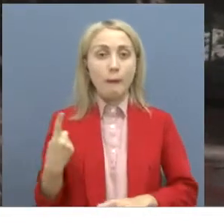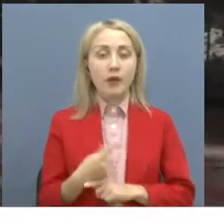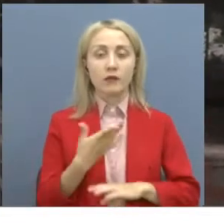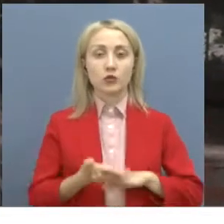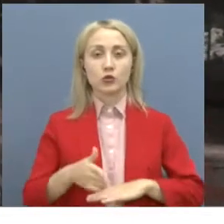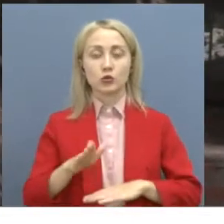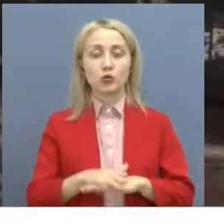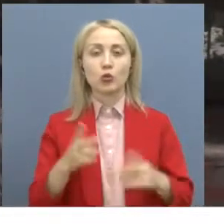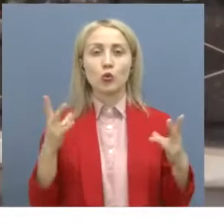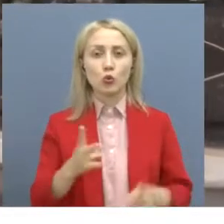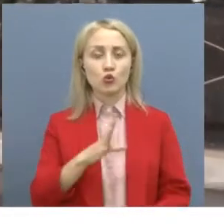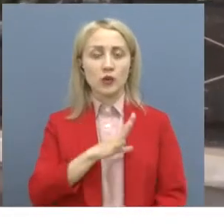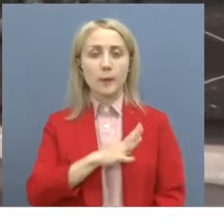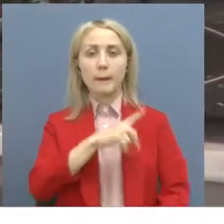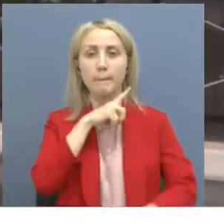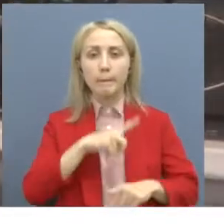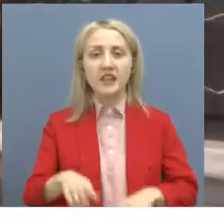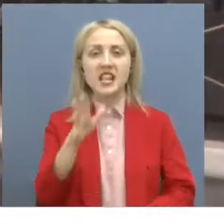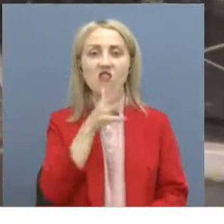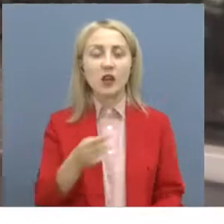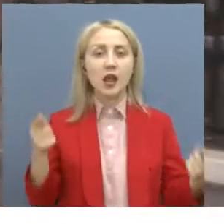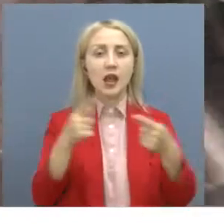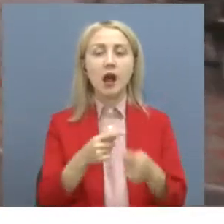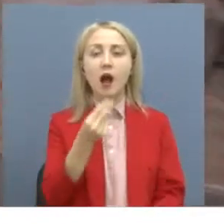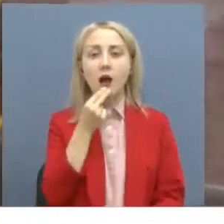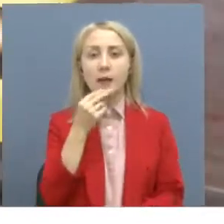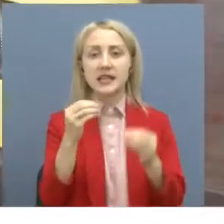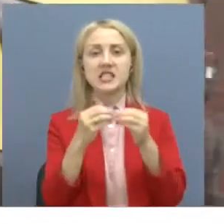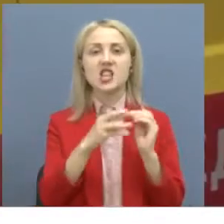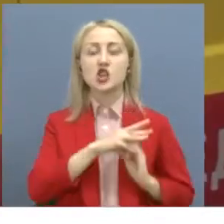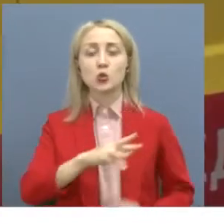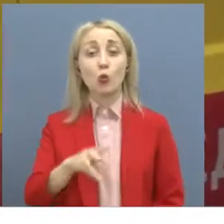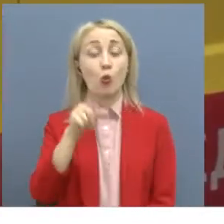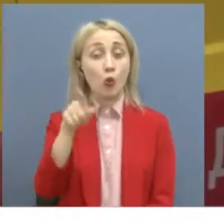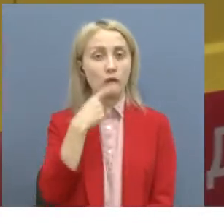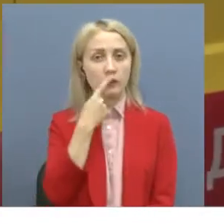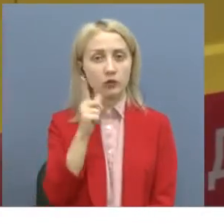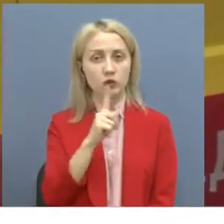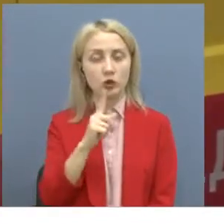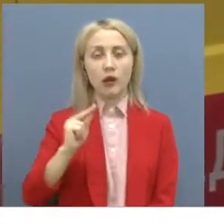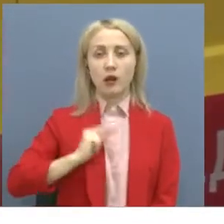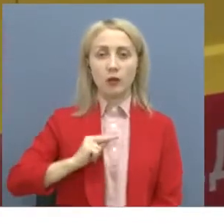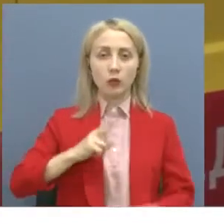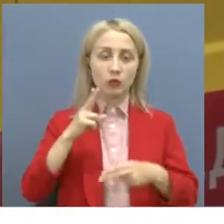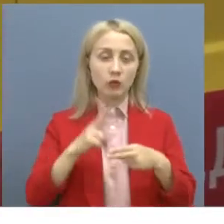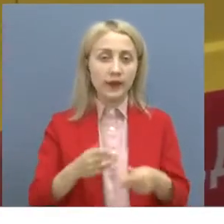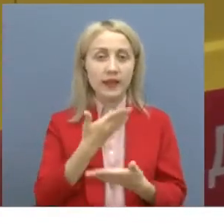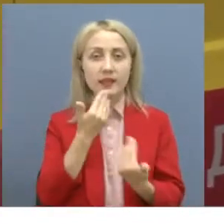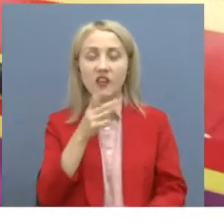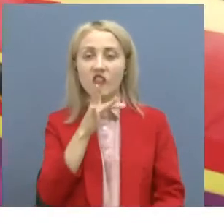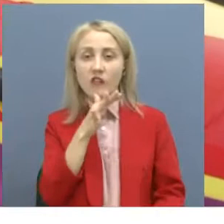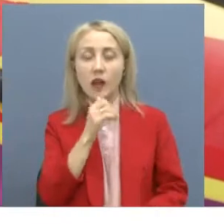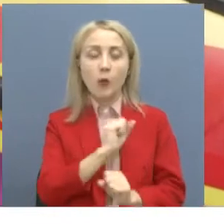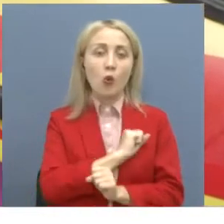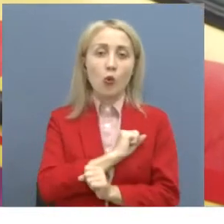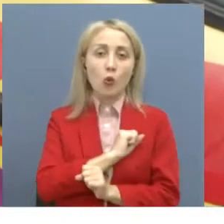10 минут уақытта зер табады. Онда да сағат 4-5 кезіне түстенеді. Жұмыс кезегінен кейін станцияға келіп демалу дегенді қойған. Бізбен ұзақ сөйлесуге де